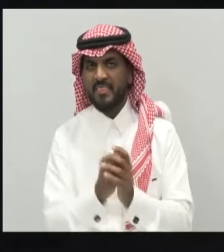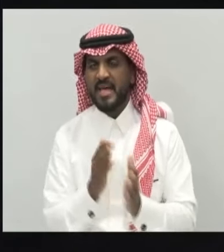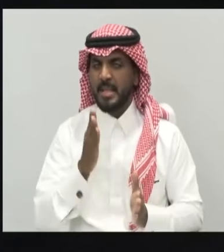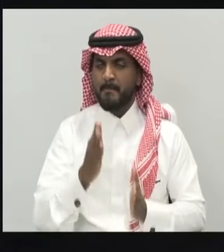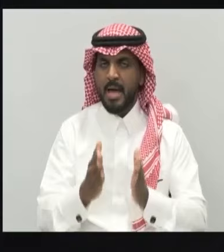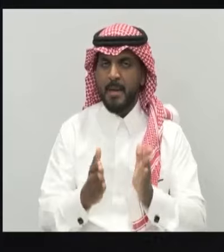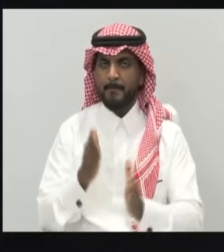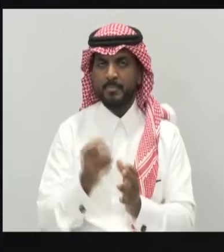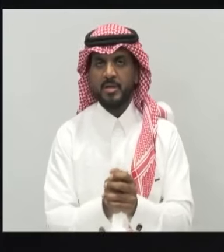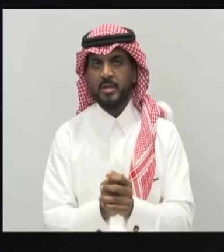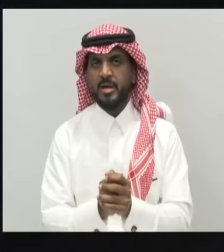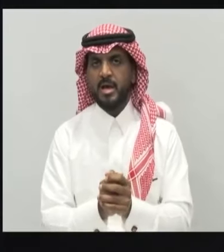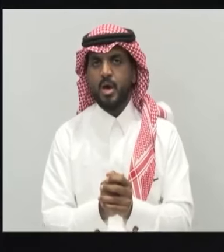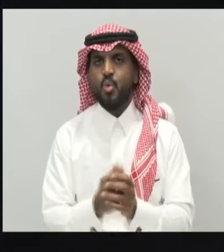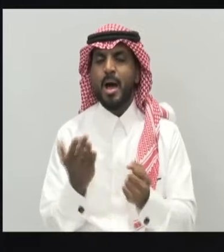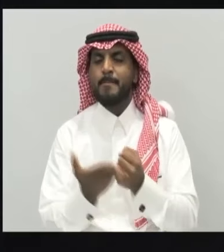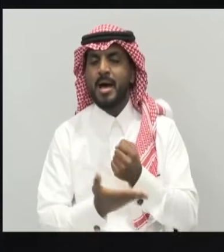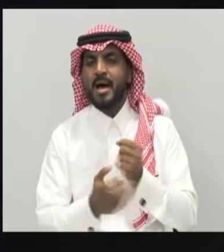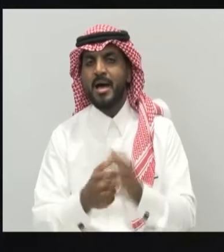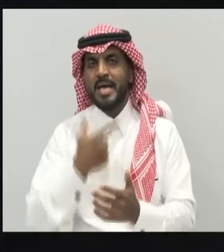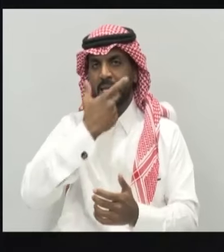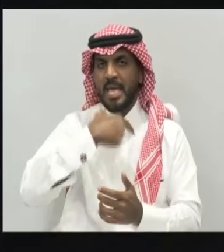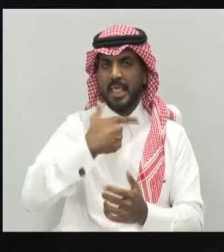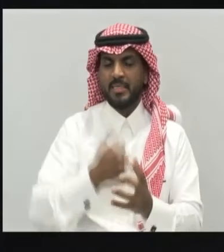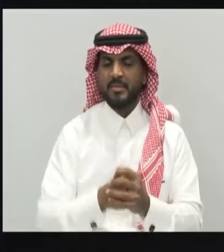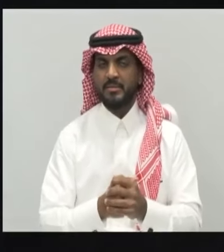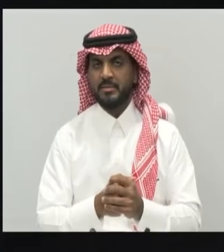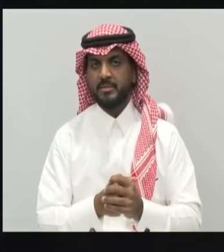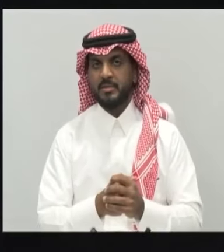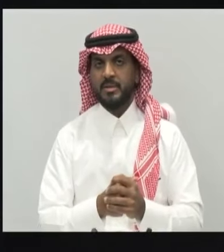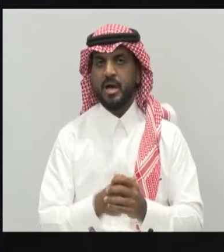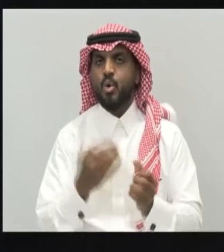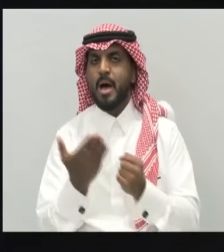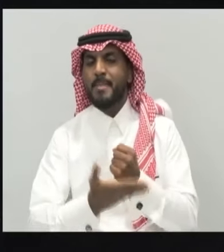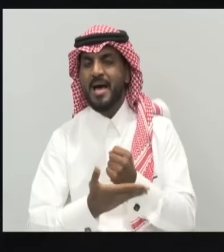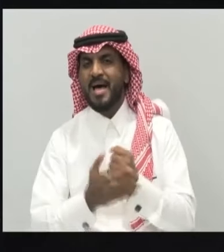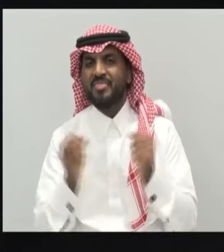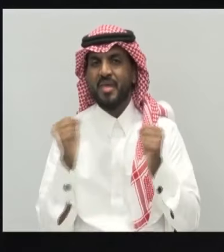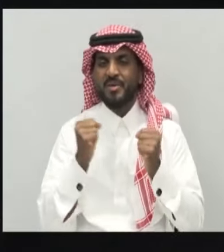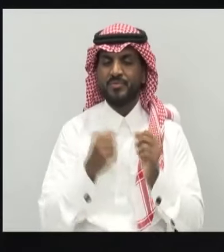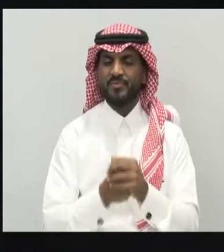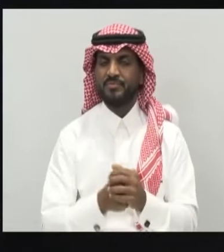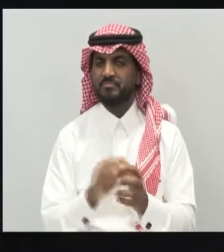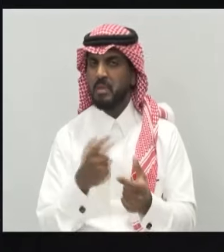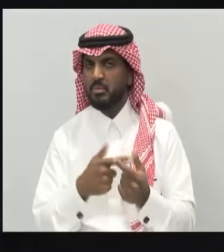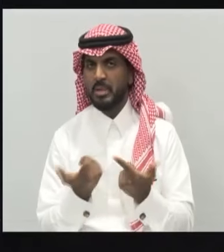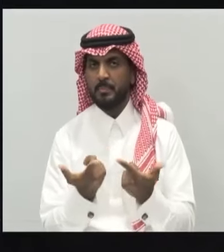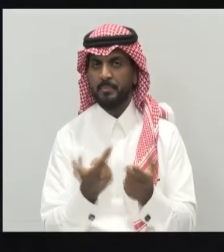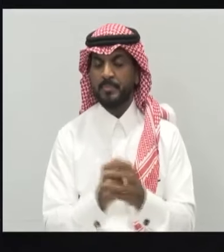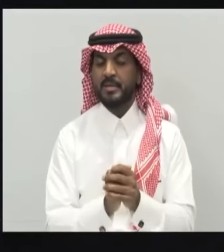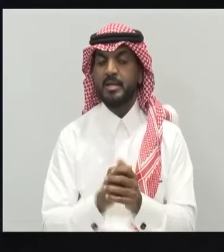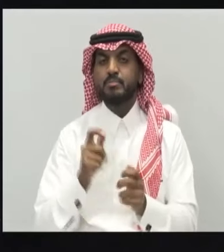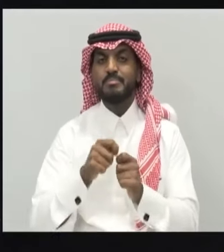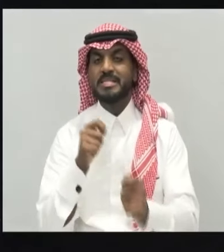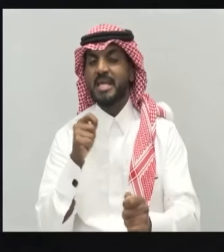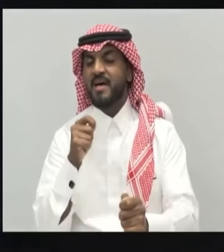الدمام او ابه الرياض صح ولا لا او ابهى الطايف بارك الله فيكم هذه المسافه